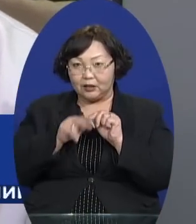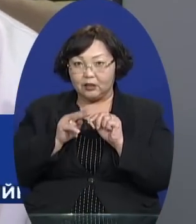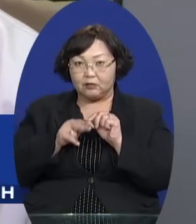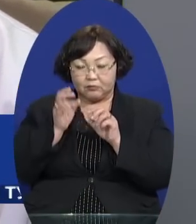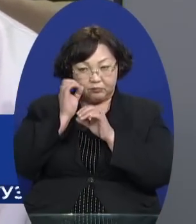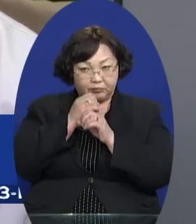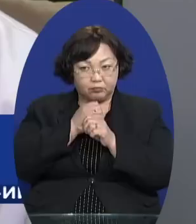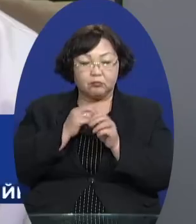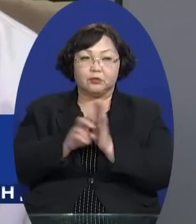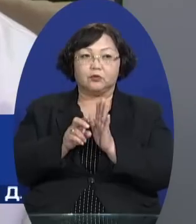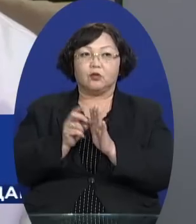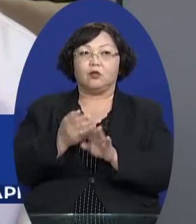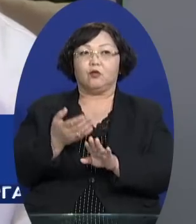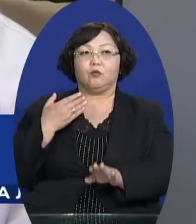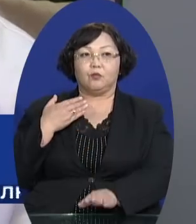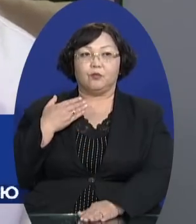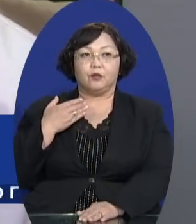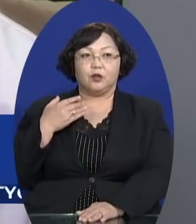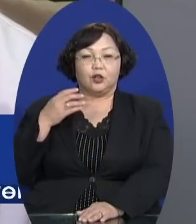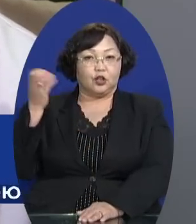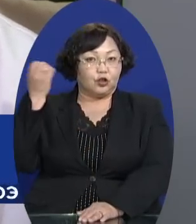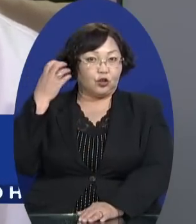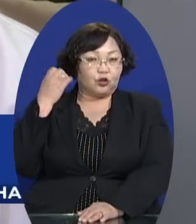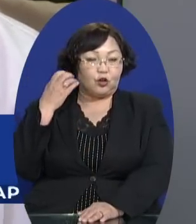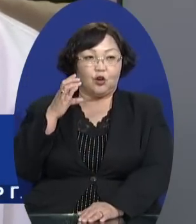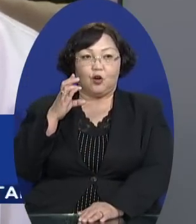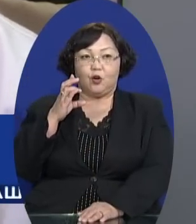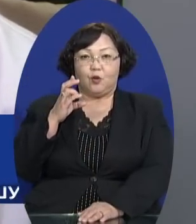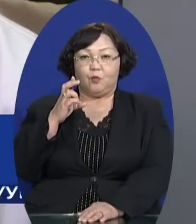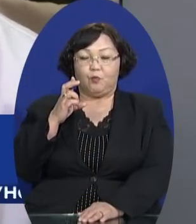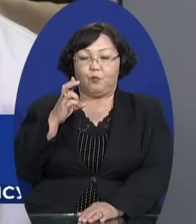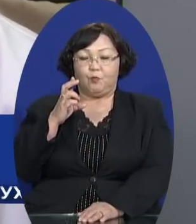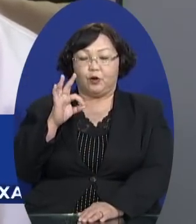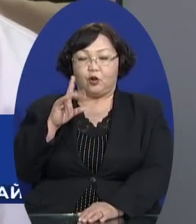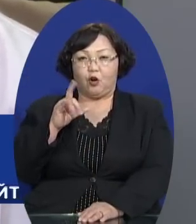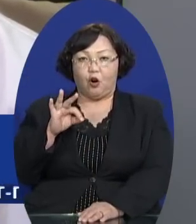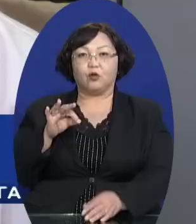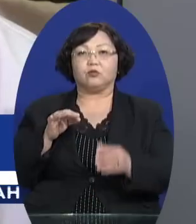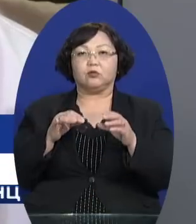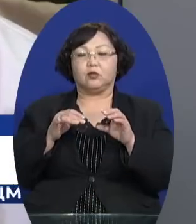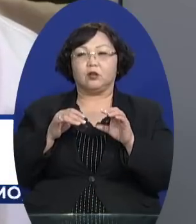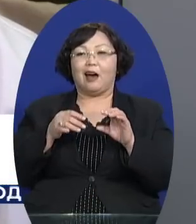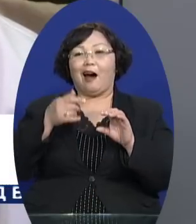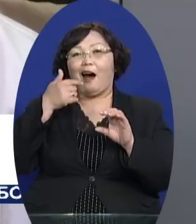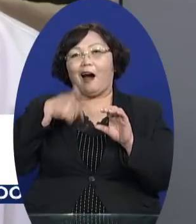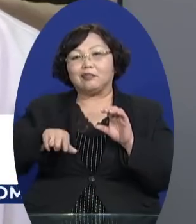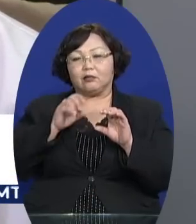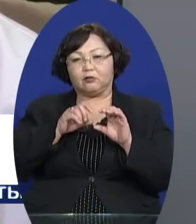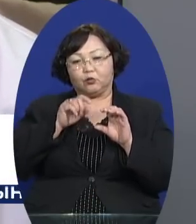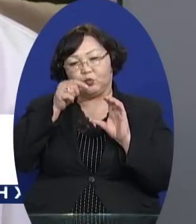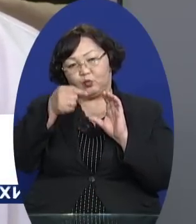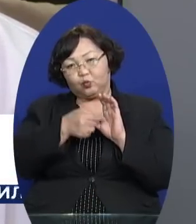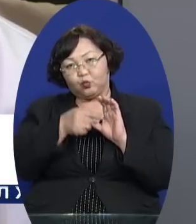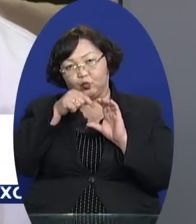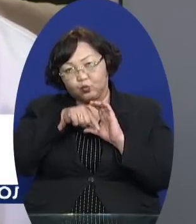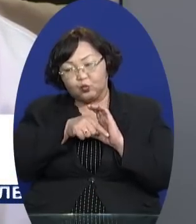тэр цэвэр аюуны сонсголын босго гэдэг маань ер нь бол дунд чих, гадна чих, дотор чихний тэр дунгийн хэсгийг шалгадаг гэсэн бол энэ